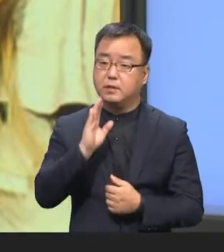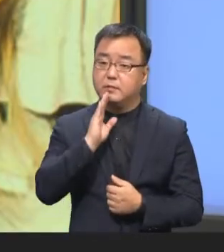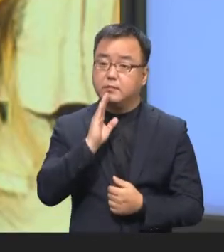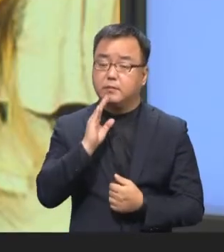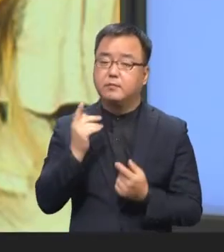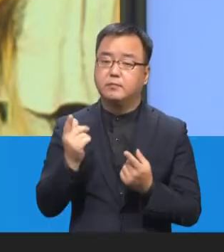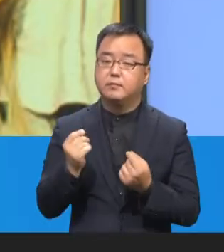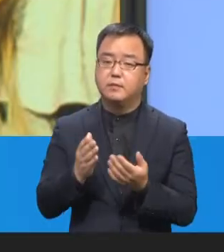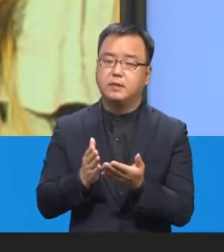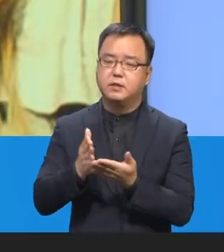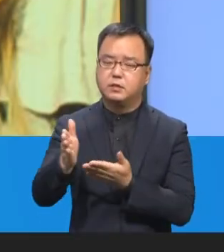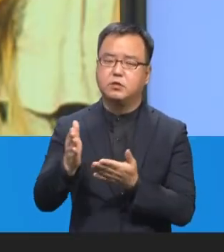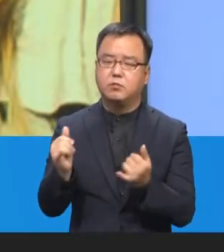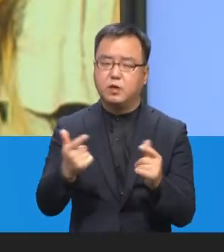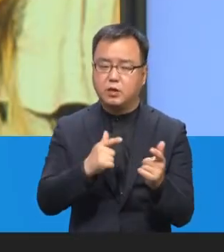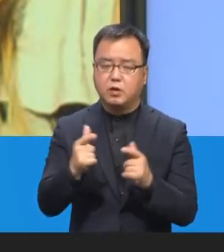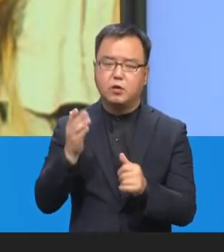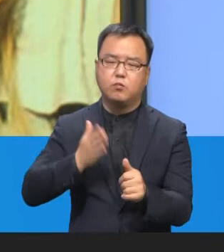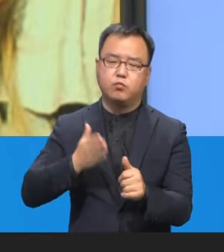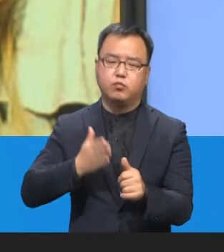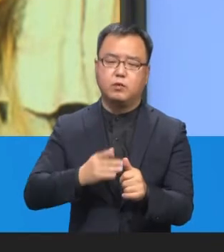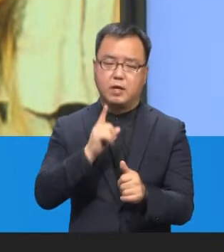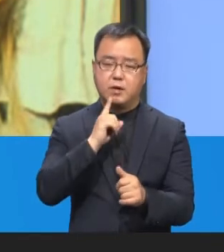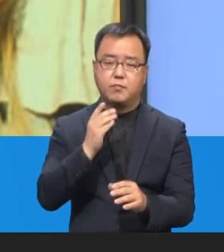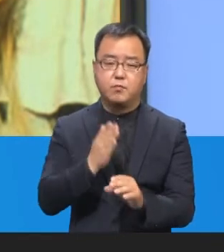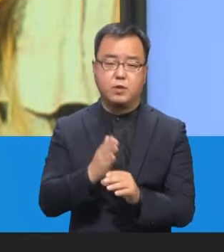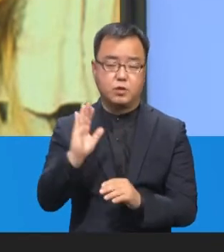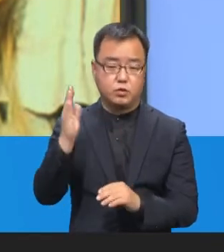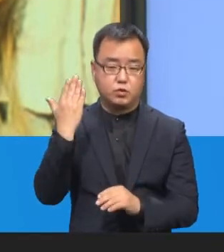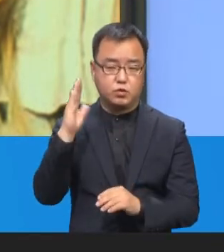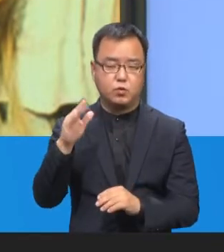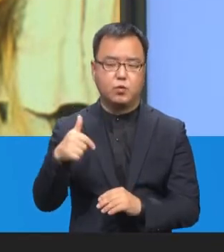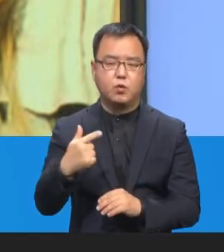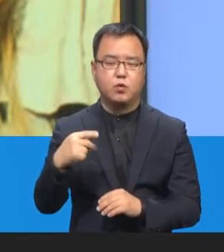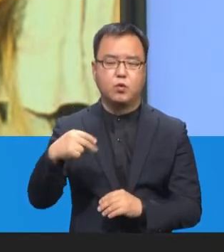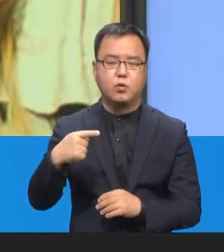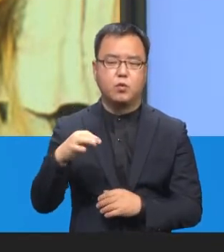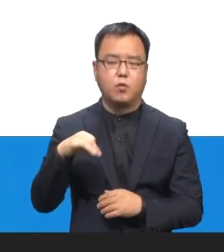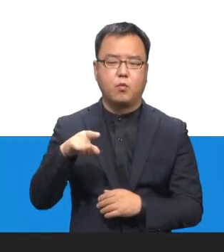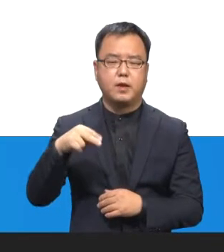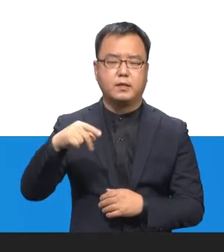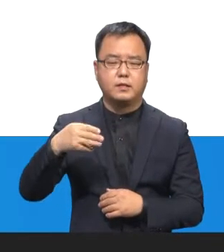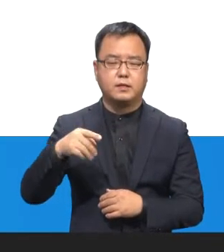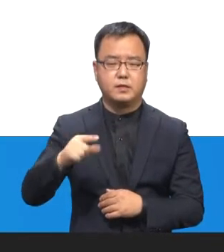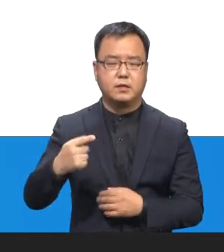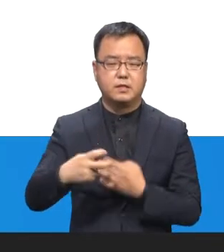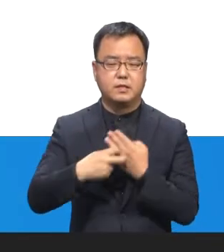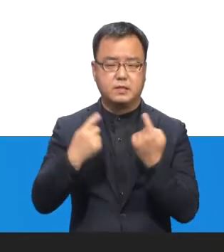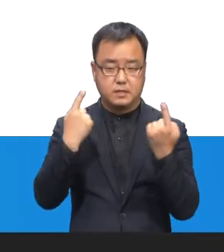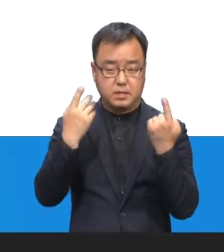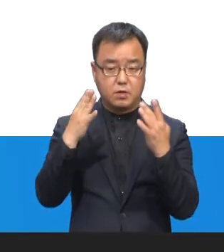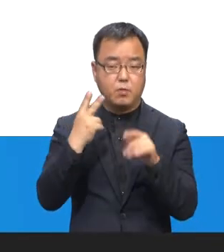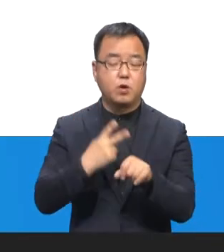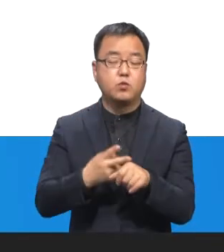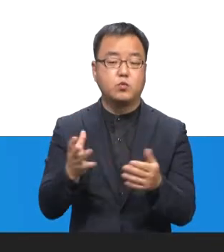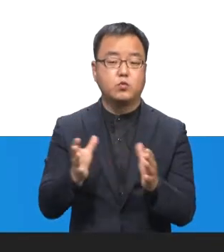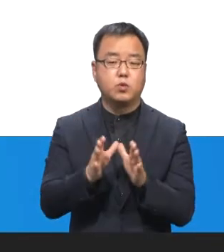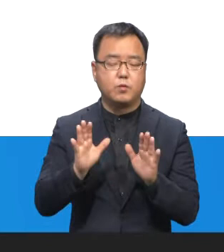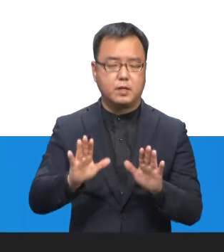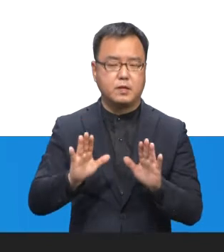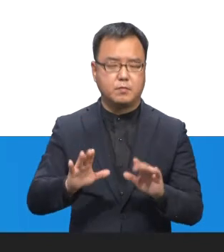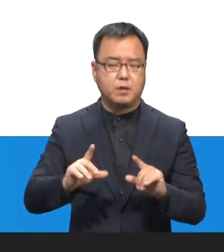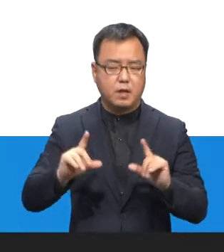칵 전문가 들의 각종 당부가 이어지고 있습니다 이 최근 노스웨스턴대 앞에 인 버그에 대해 교수진이 이번 헬러 인데 이에